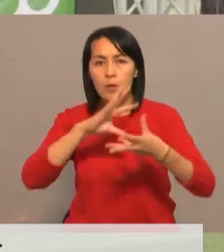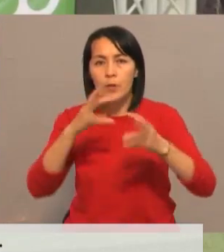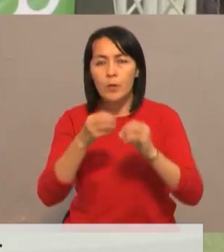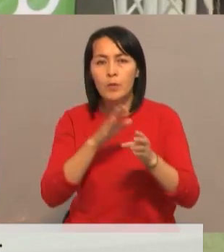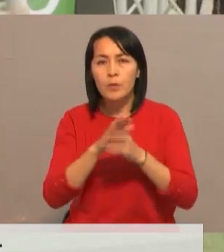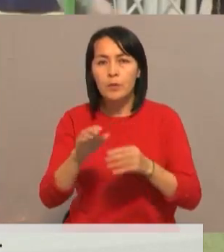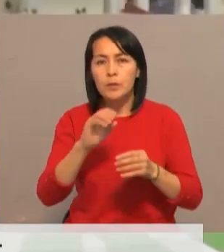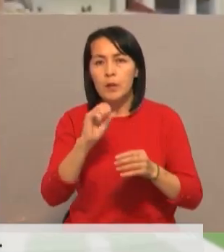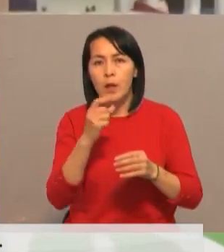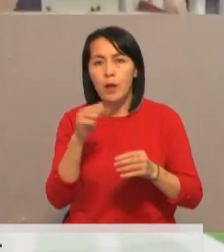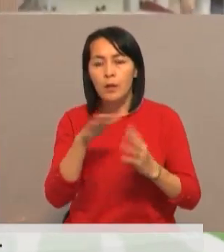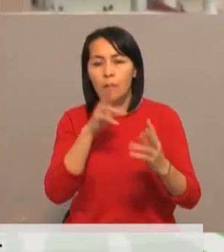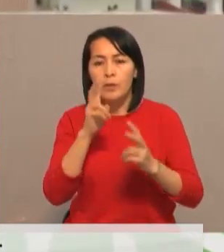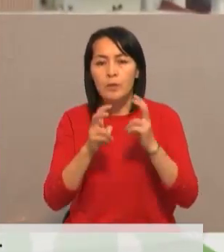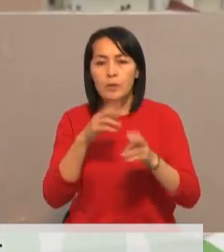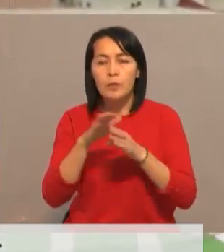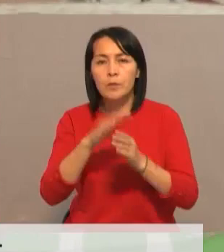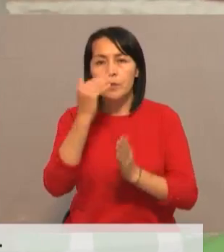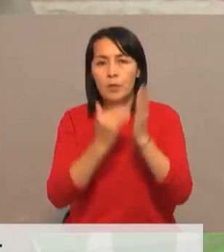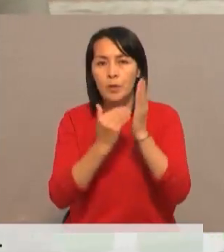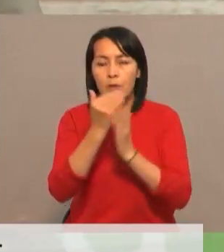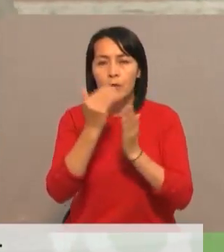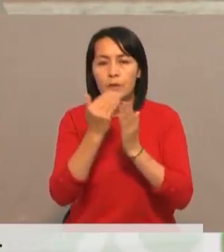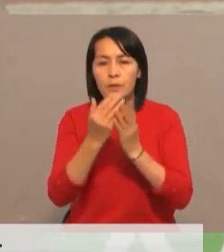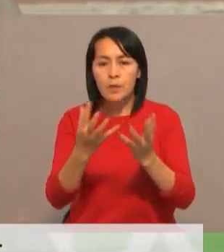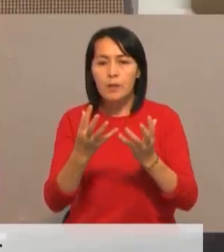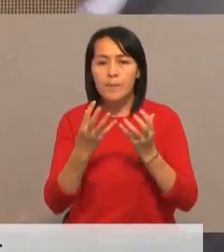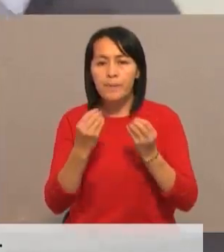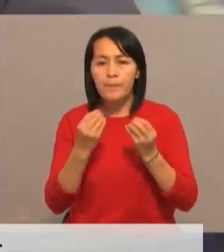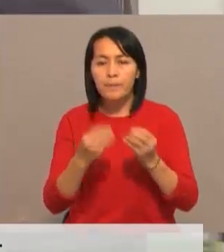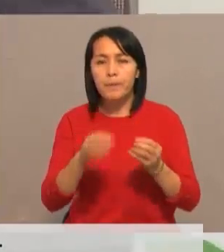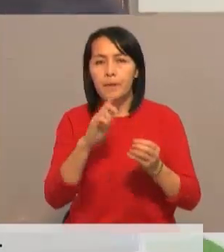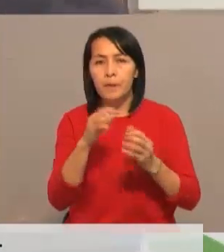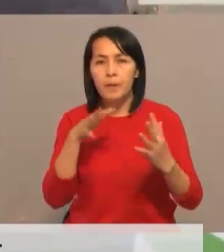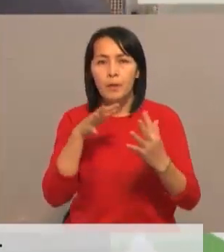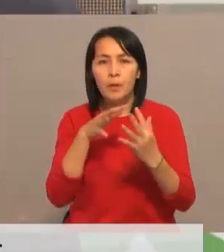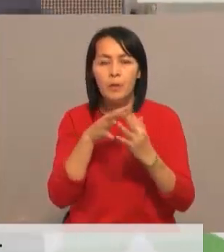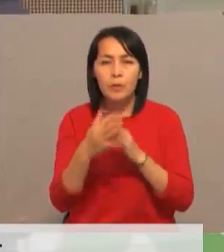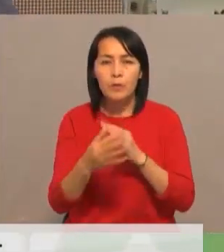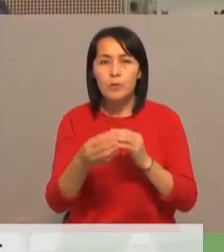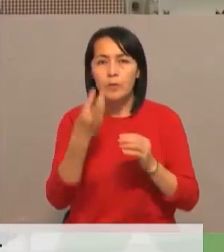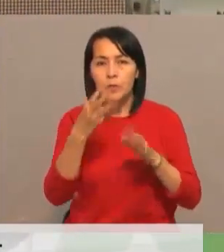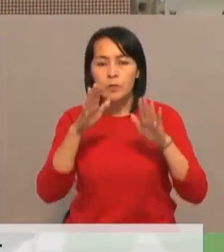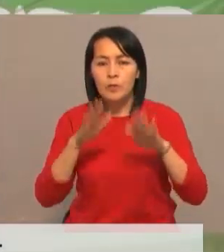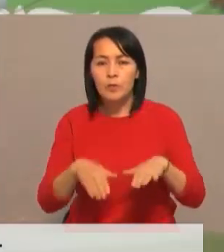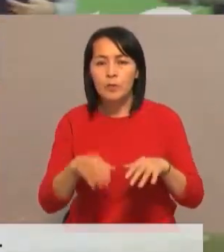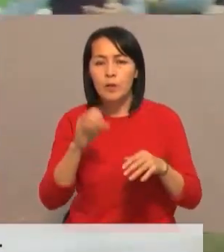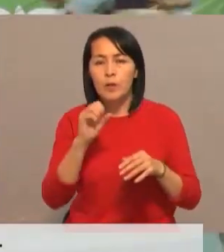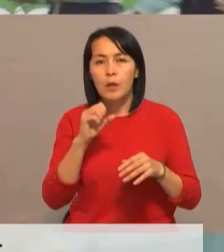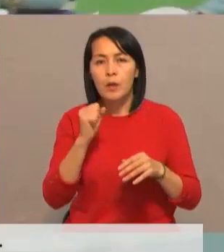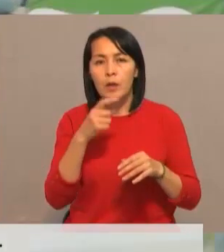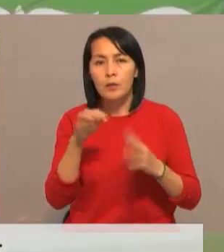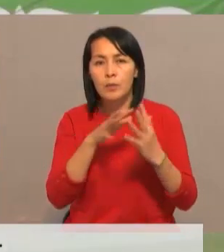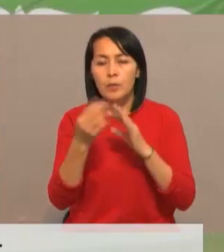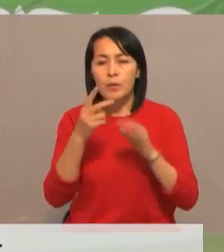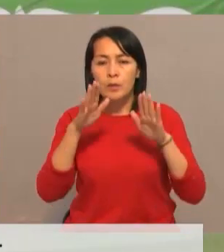бойынша агроөнеркәсіптік сала бойынша жоғары көрсеткіштерге қол жеткізген Балтакөл ауылы округі 3-ші орын, Ақтөбе ауылы